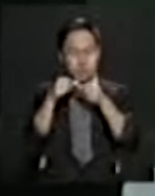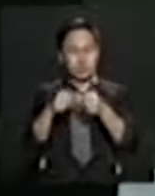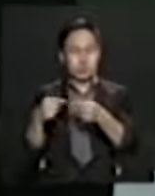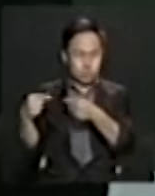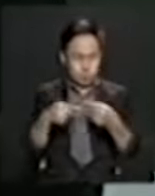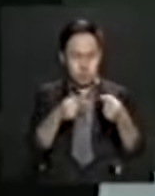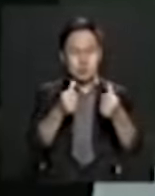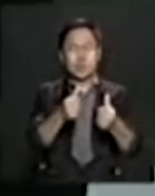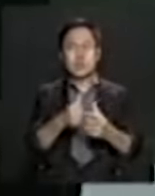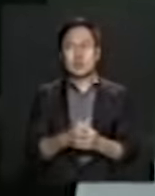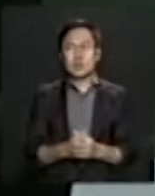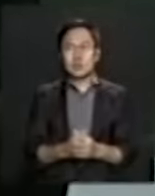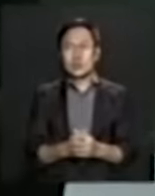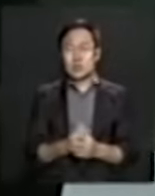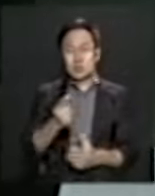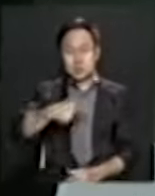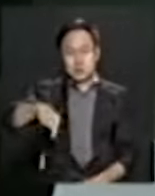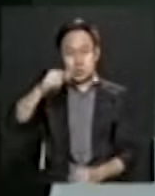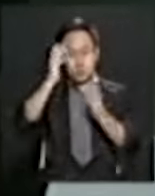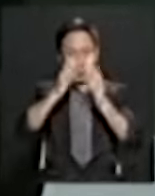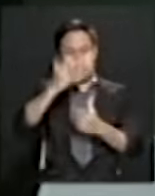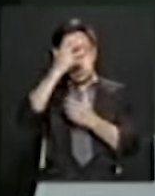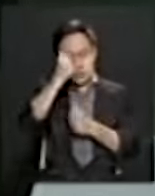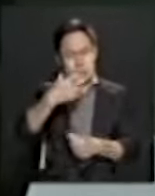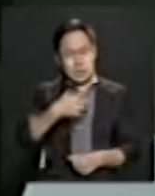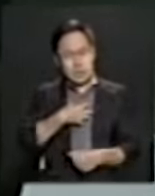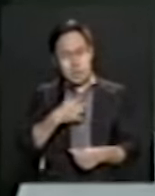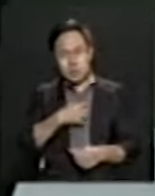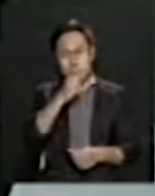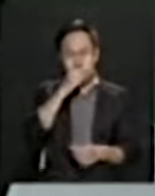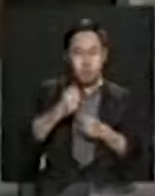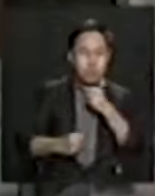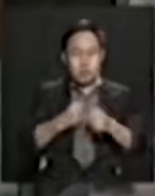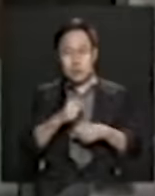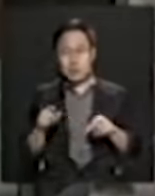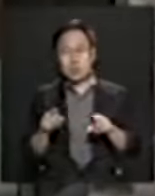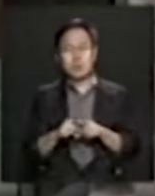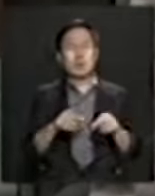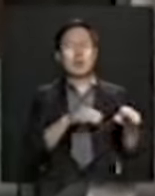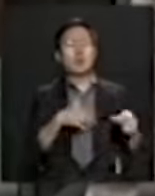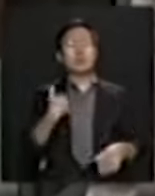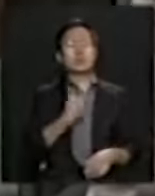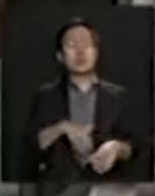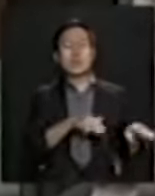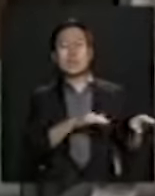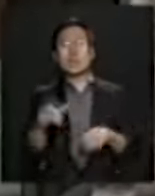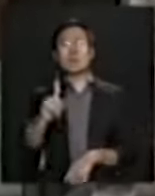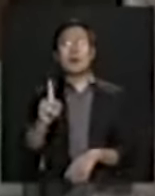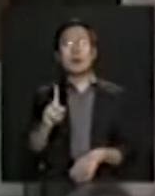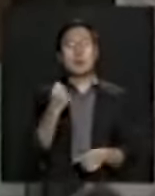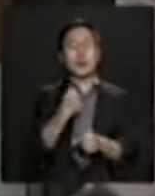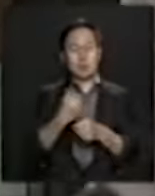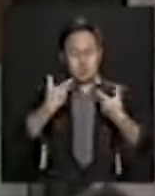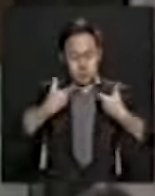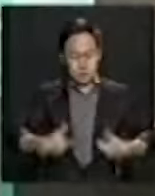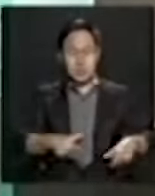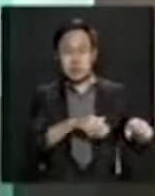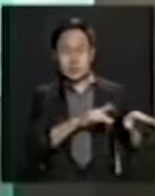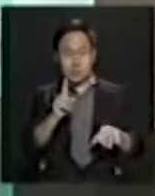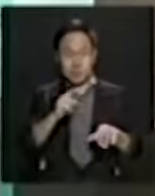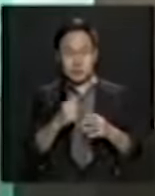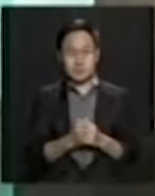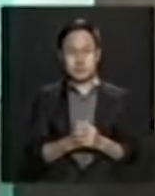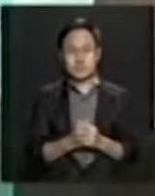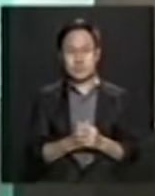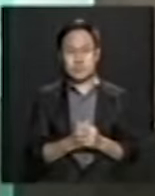แม่พูดแบบนี้แล้วดูหลายๆคนเนี่ยสนใจแล้วก็อยากที่จะไปร่วมกิจกรรมแบบนี้ต้องเตรียมความพร้อมอะไรบ้างไหมคะอยากจะบอกคุณผู้ชมตอนนี้เลย ความพร้อมนะครับ